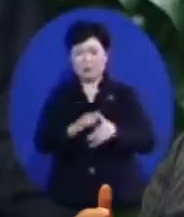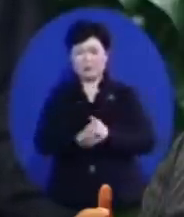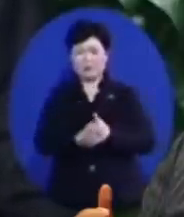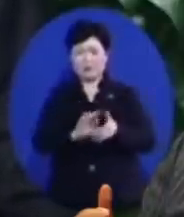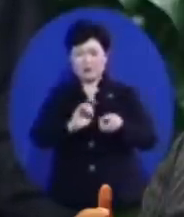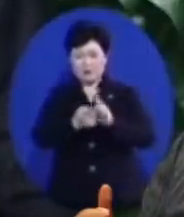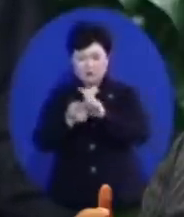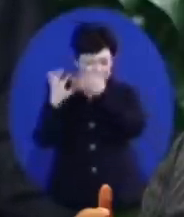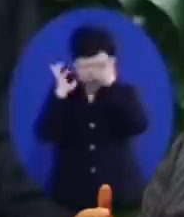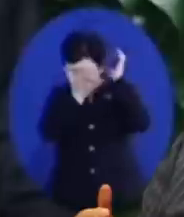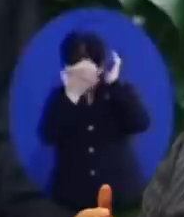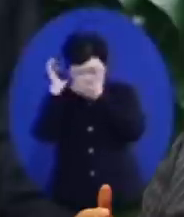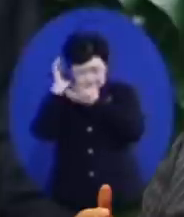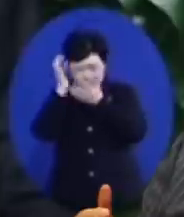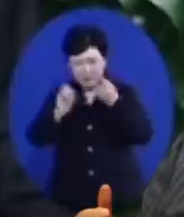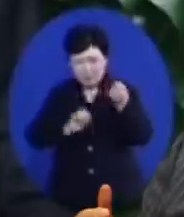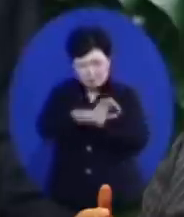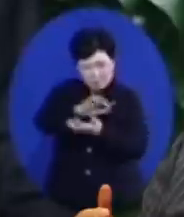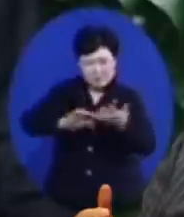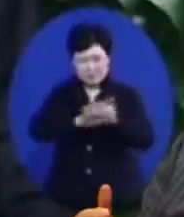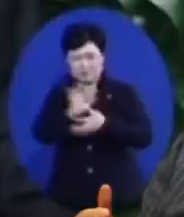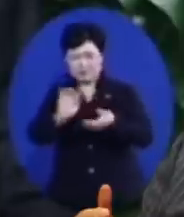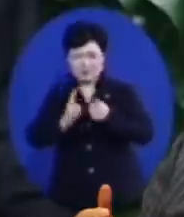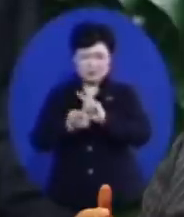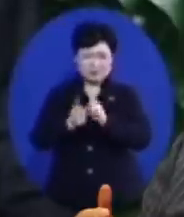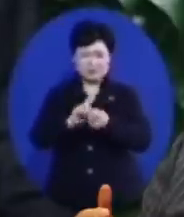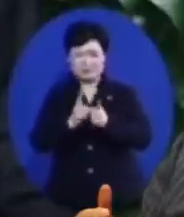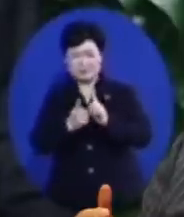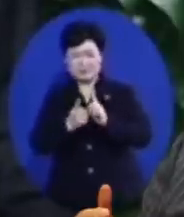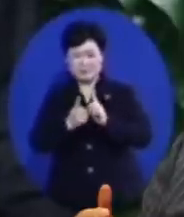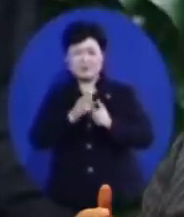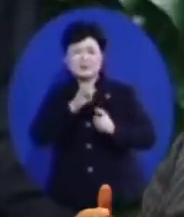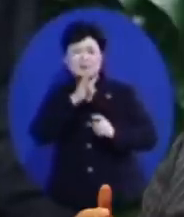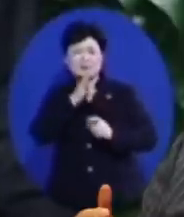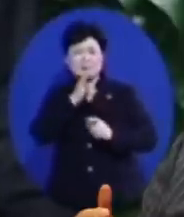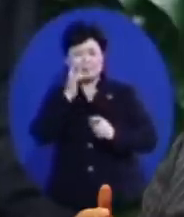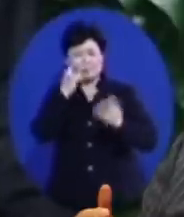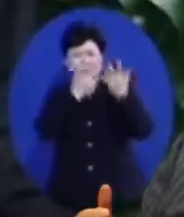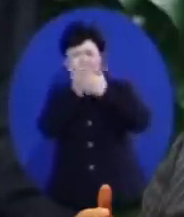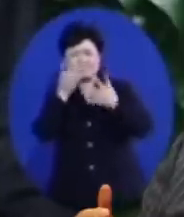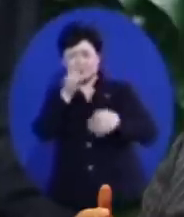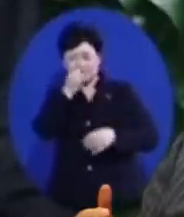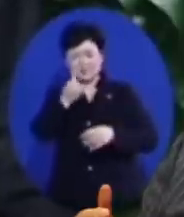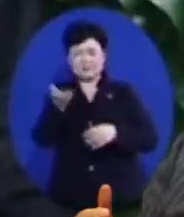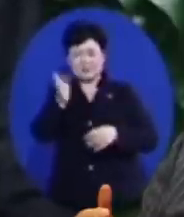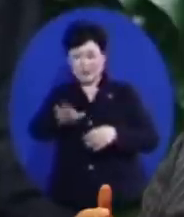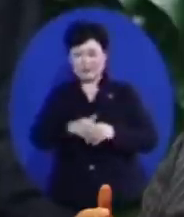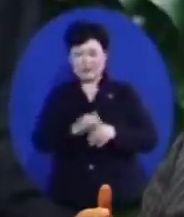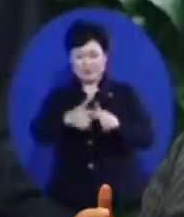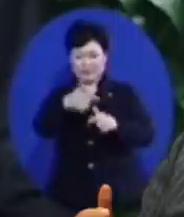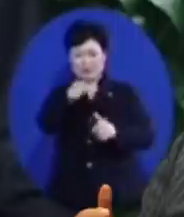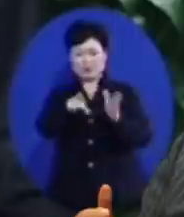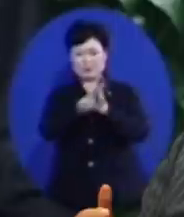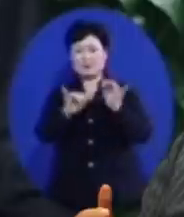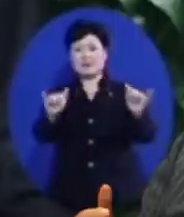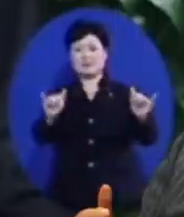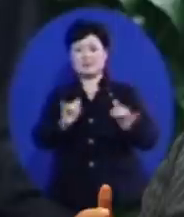얽히고 설키고 밀고 땡기고 복잡합니다. 그러나 예수 믿는